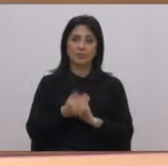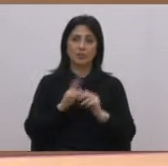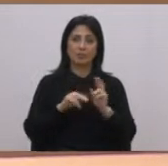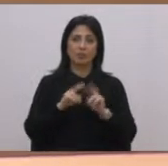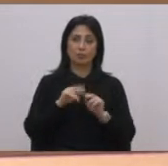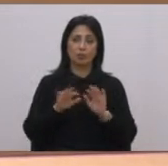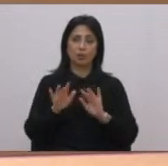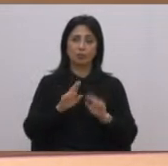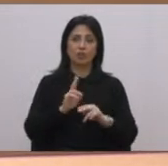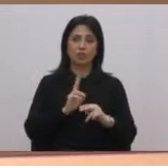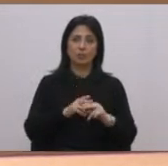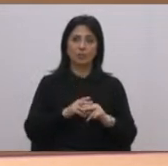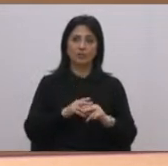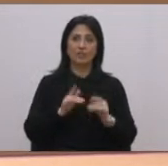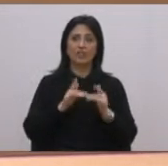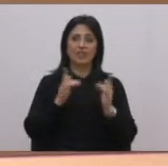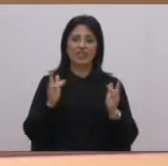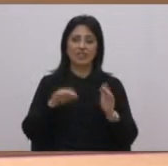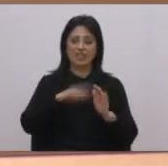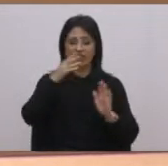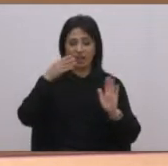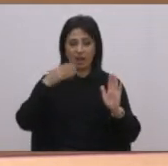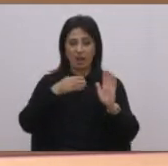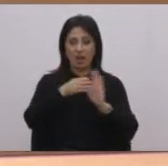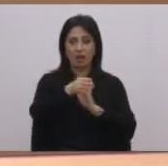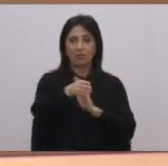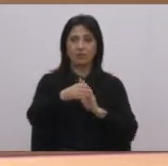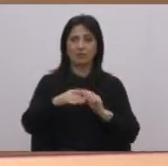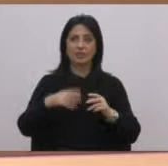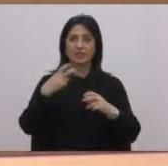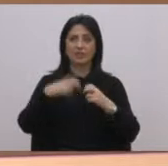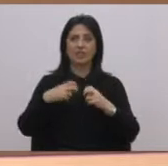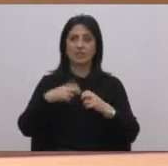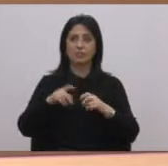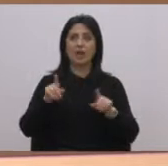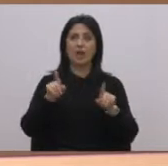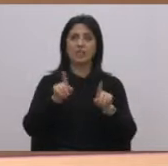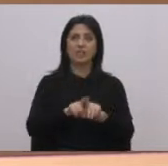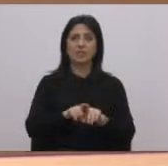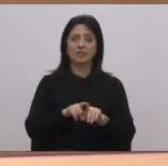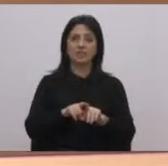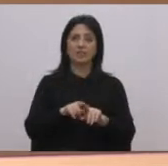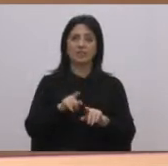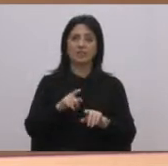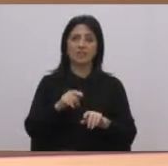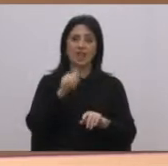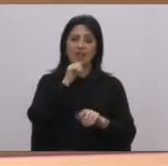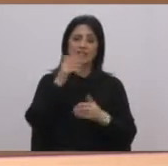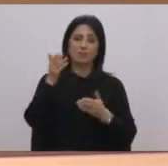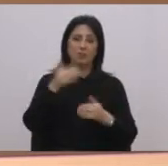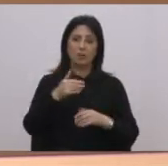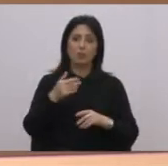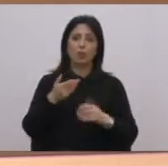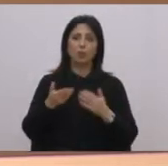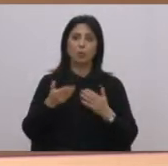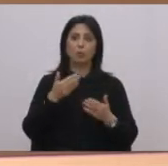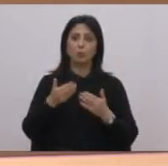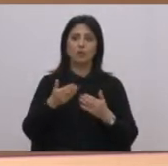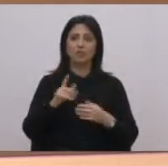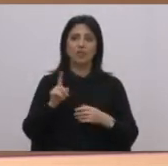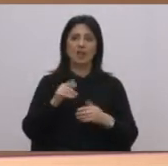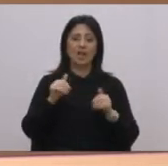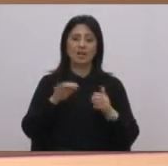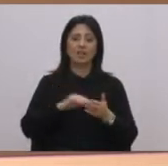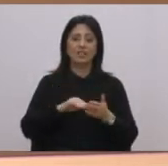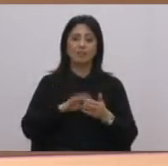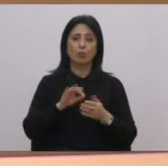blobis procese și perheba, hidebista, guravis, taziane, bat, coen, asta e, moițuiet experte bi, tunca, radas cu